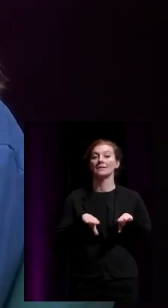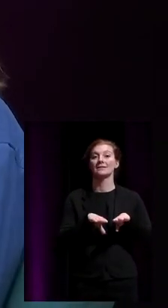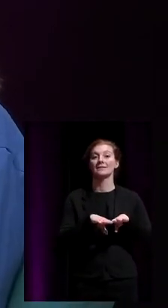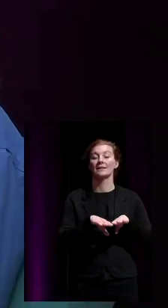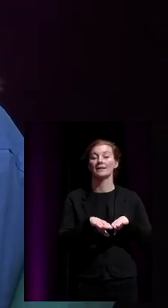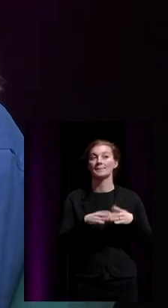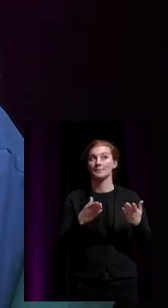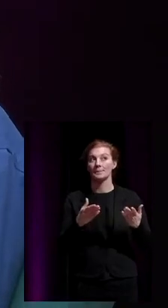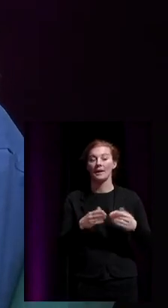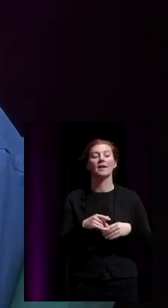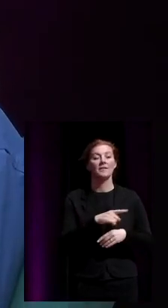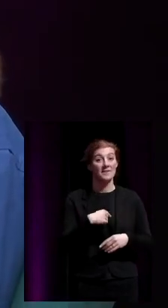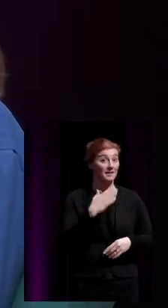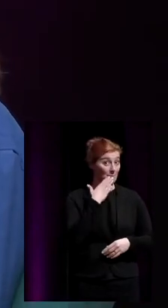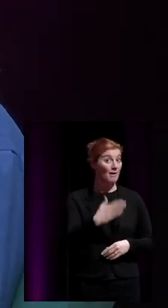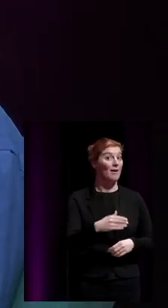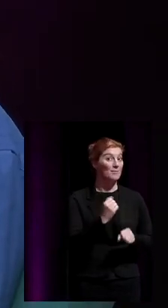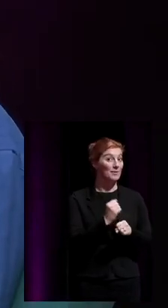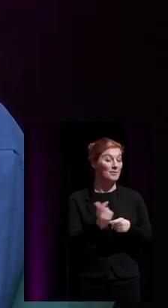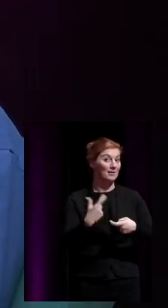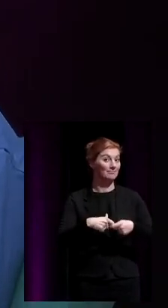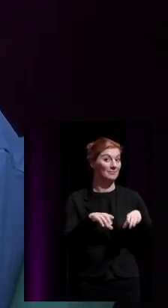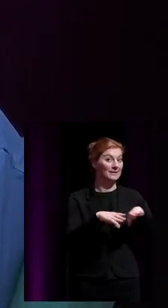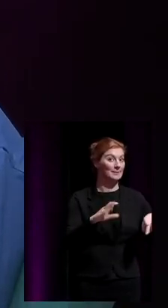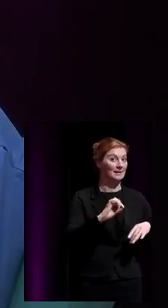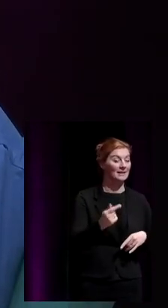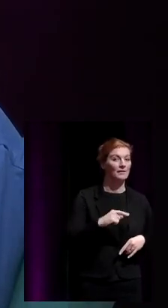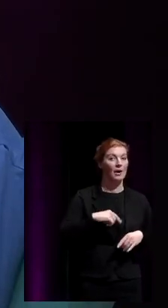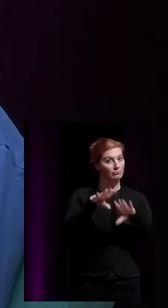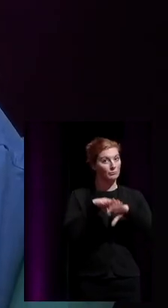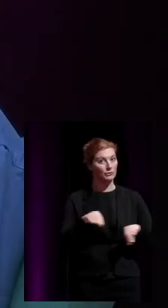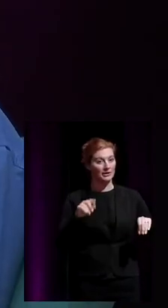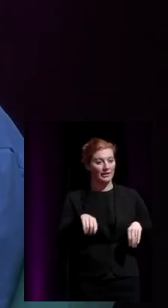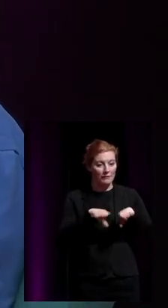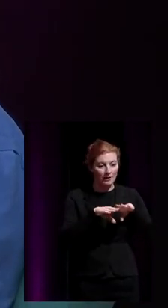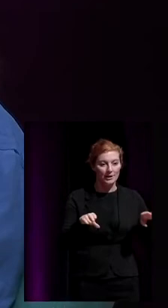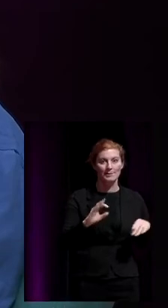Vi är bra på arbete med jämställdhet, för vi har ju en jämställdhetsbudgetering och vi är bra